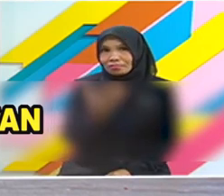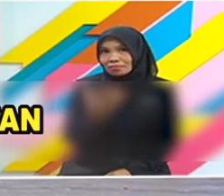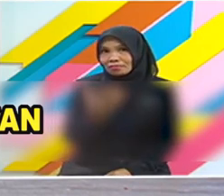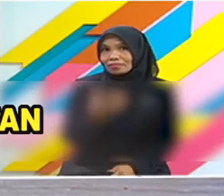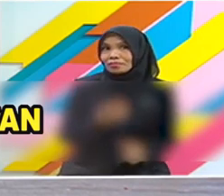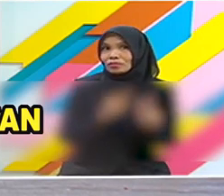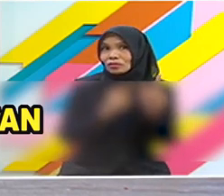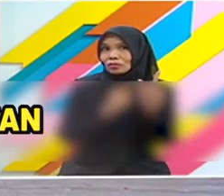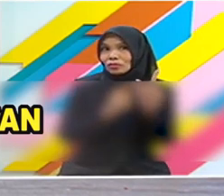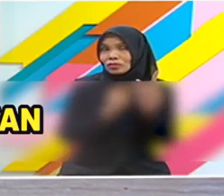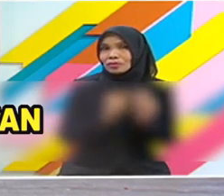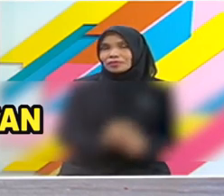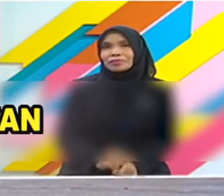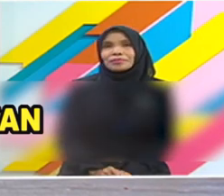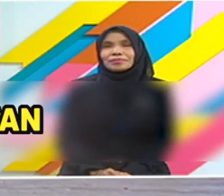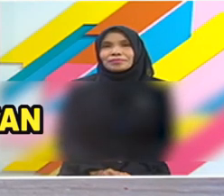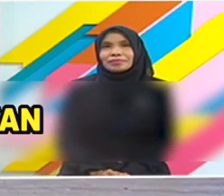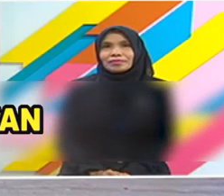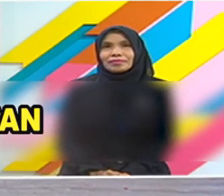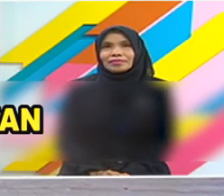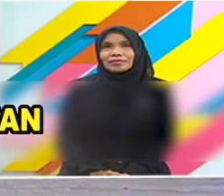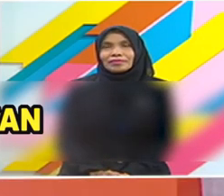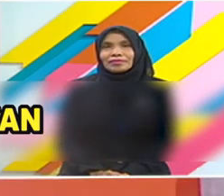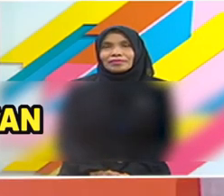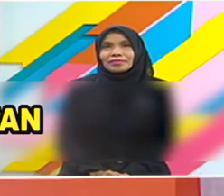betul. Baik, Kak Rina buka dulu.